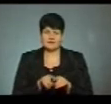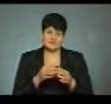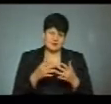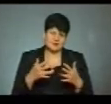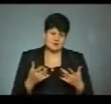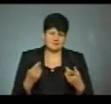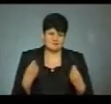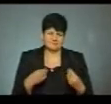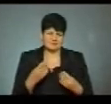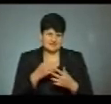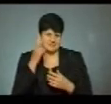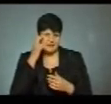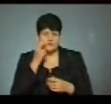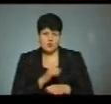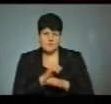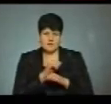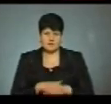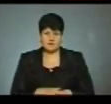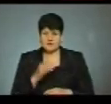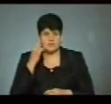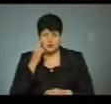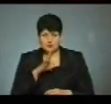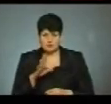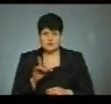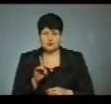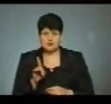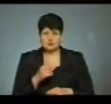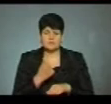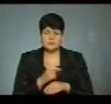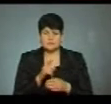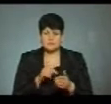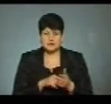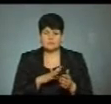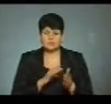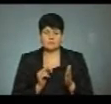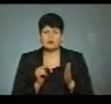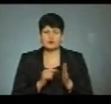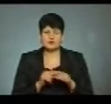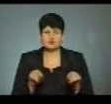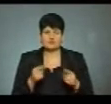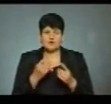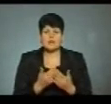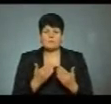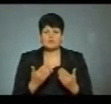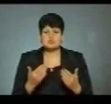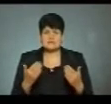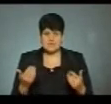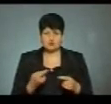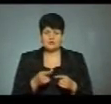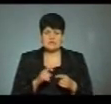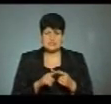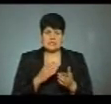Київського майдану. Ніколи не підозрювали, що ключовим питанням, яке було приурочене створення музею, це